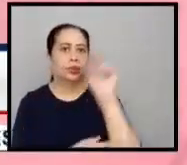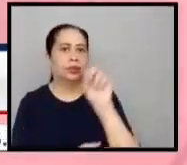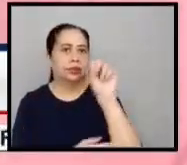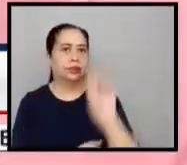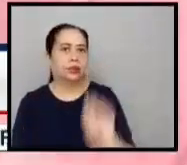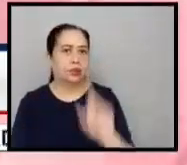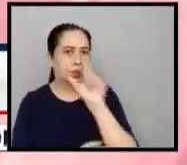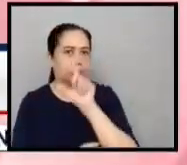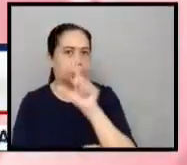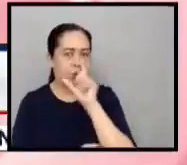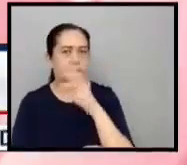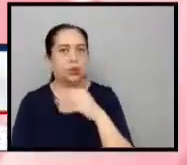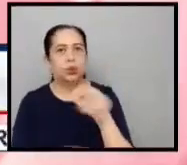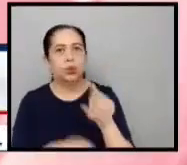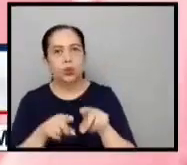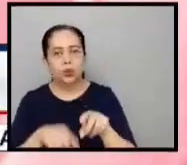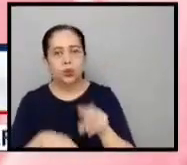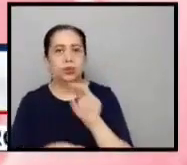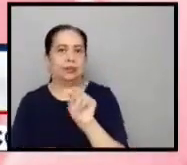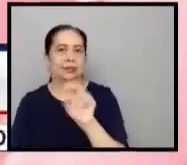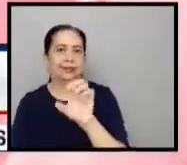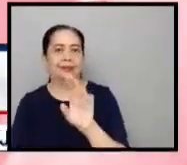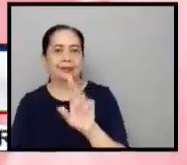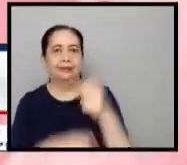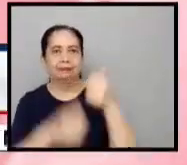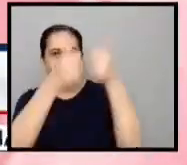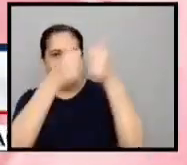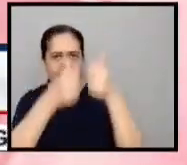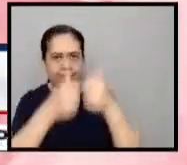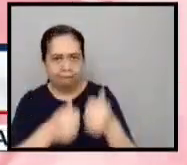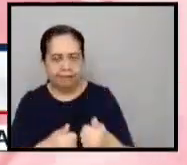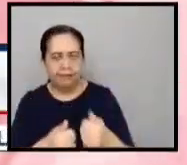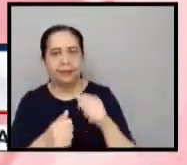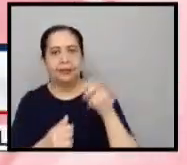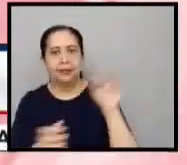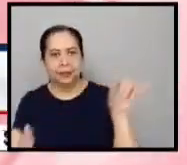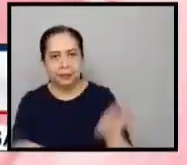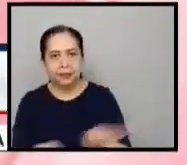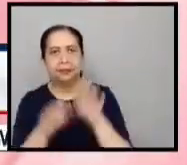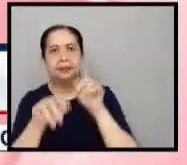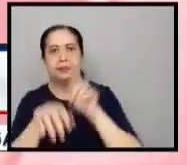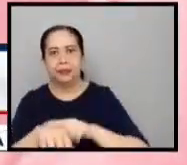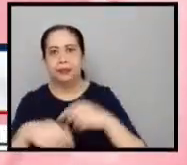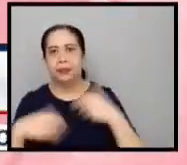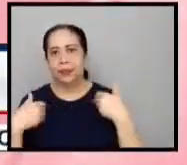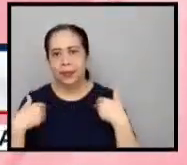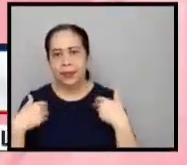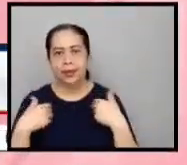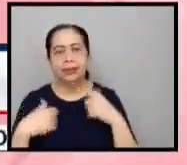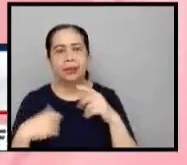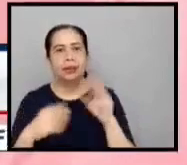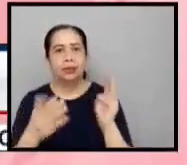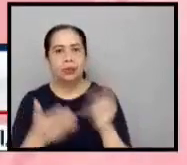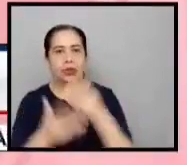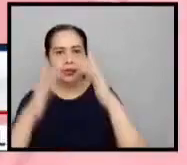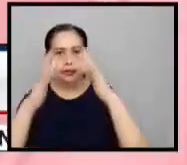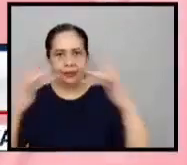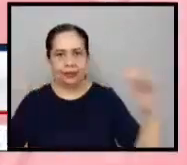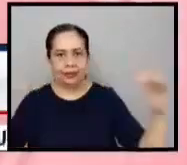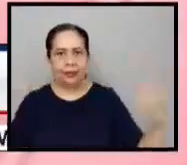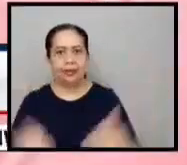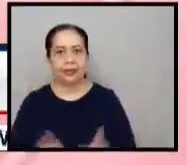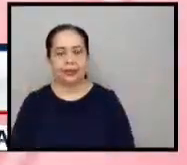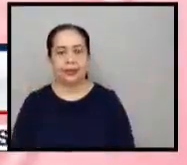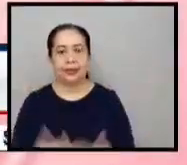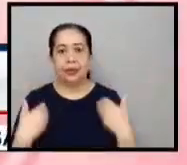of course, sa National Capital Region. So kasabay po ng mga competitions, meron din po tayo music festivals na magaganap. And then, of course, we also have